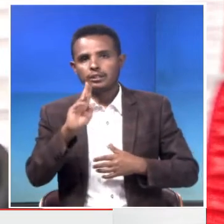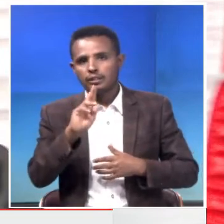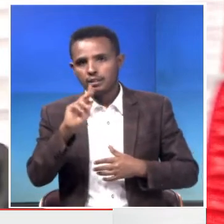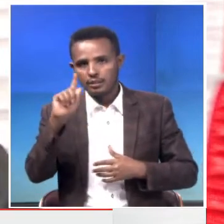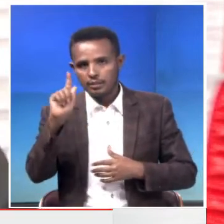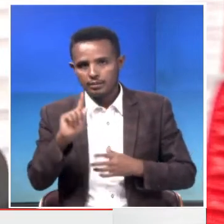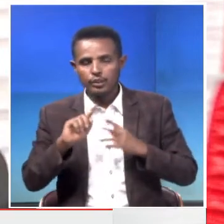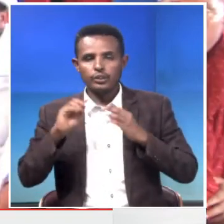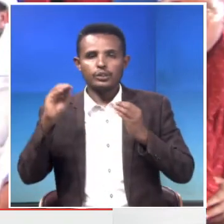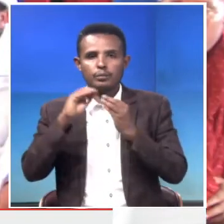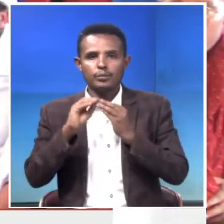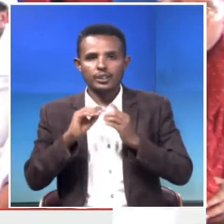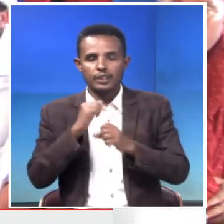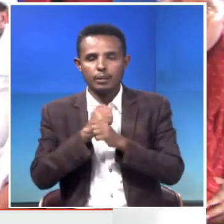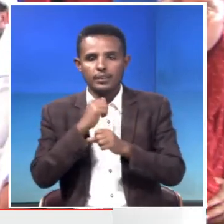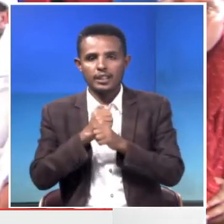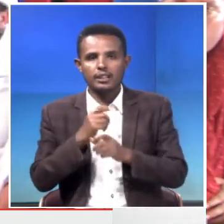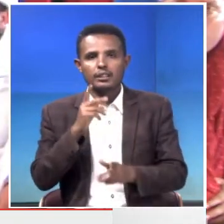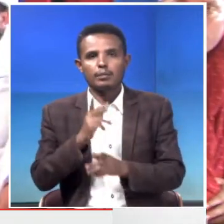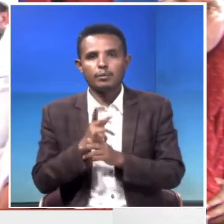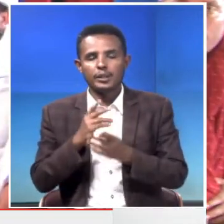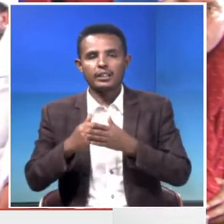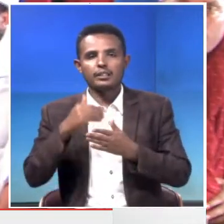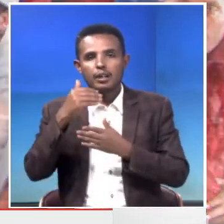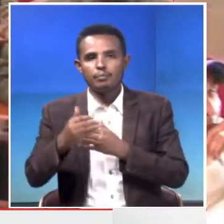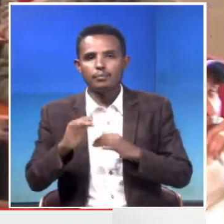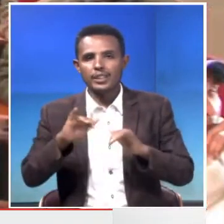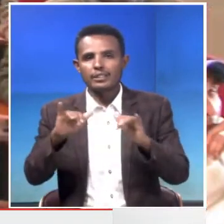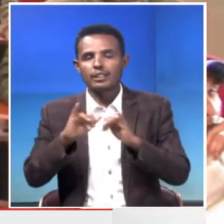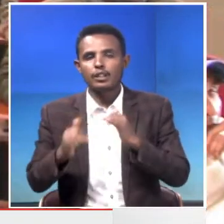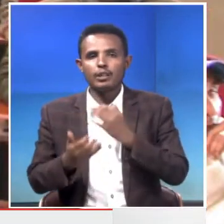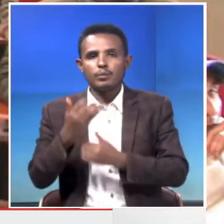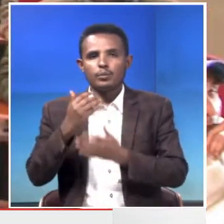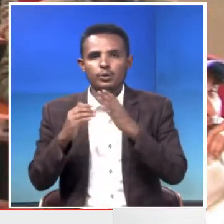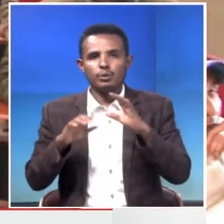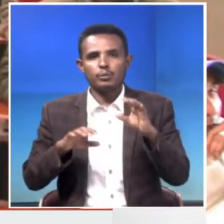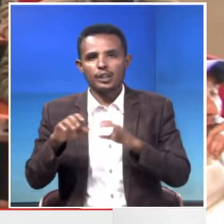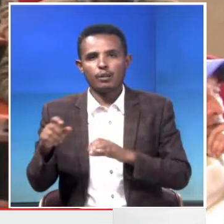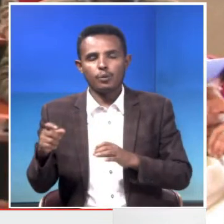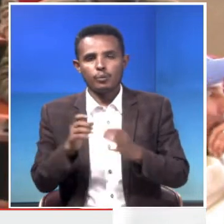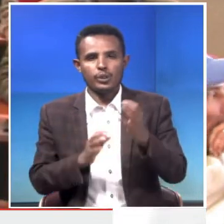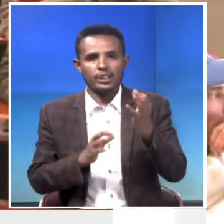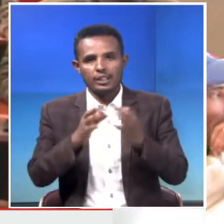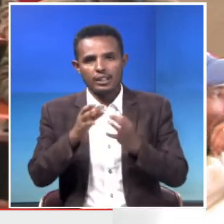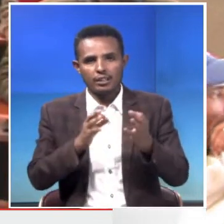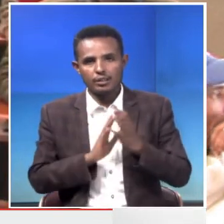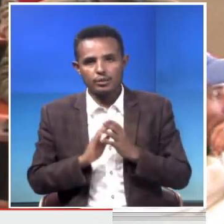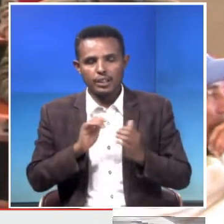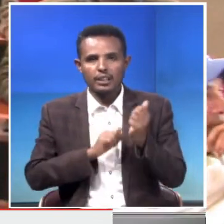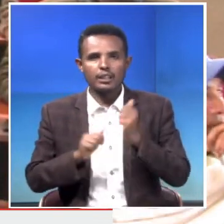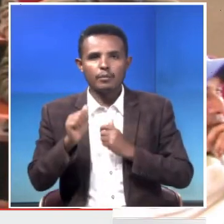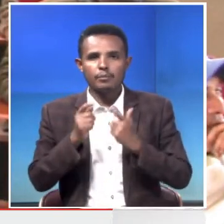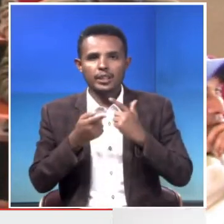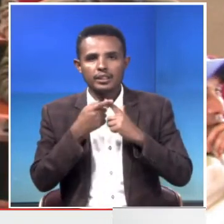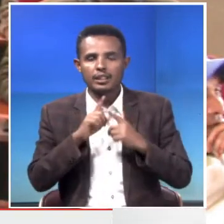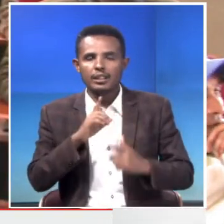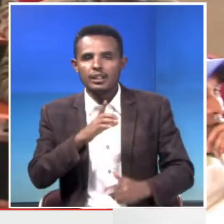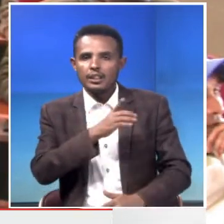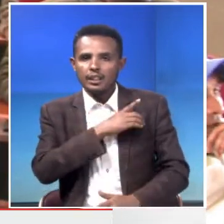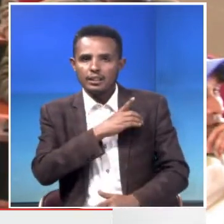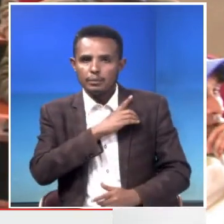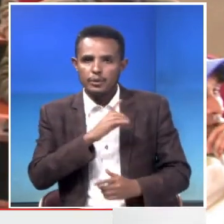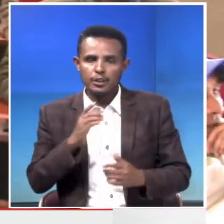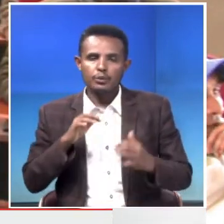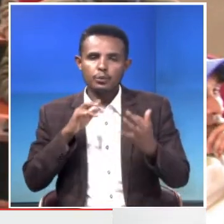ስራ መስራት ይጠበቅበታል። በቀጣይም መሰል ውይይቶች የሚከናወኑ መሆናቸውን የገለጹት ተቀዳሚ ምክትል ከንቲባ የጦርነቱን አውዳሚነት ሁሉም